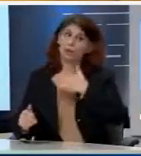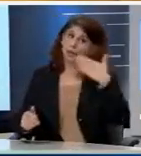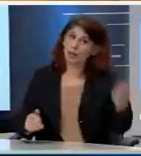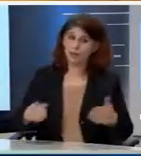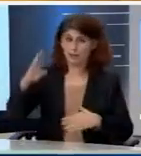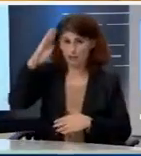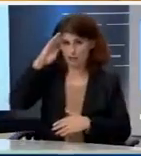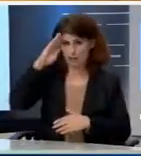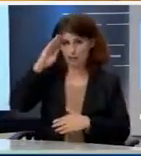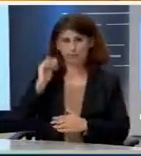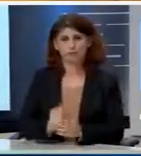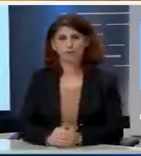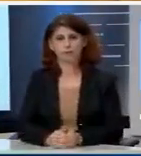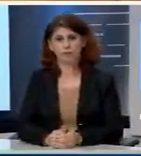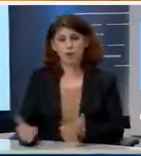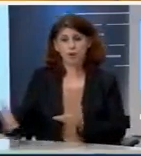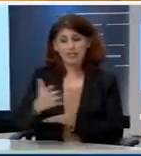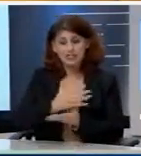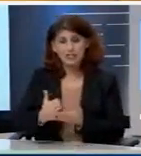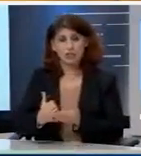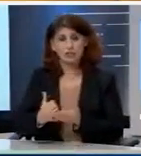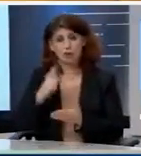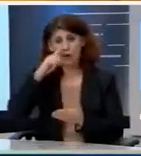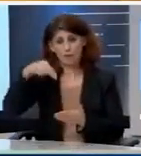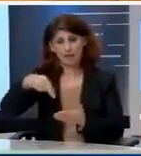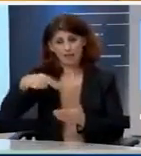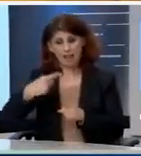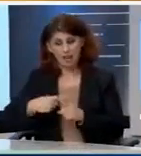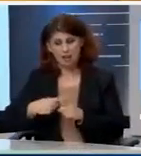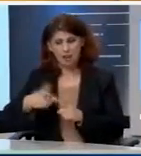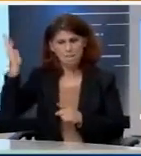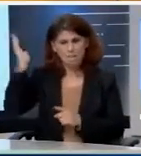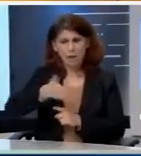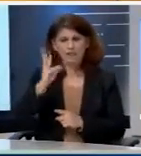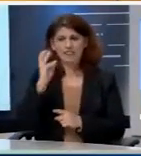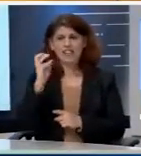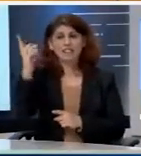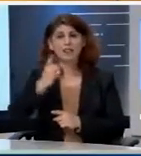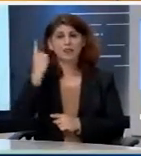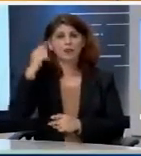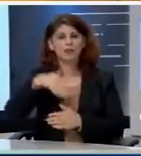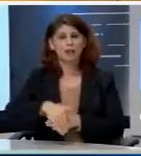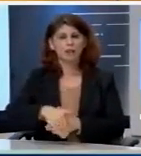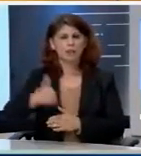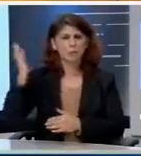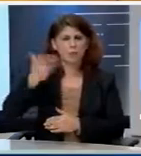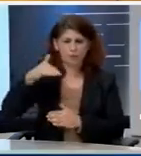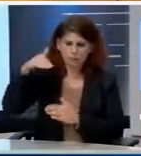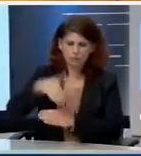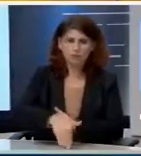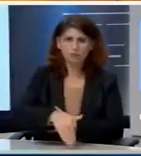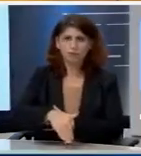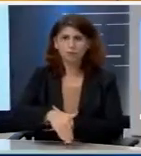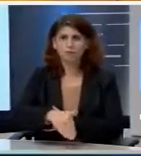Ατλαντικού. Ο τζίρος της Νοβάρτης Ελλάς πλήττεται 30% σε μια νύχτα. Συναγερμός